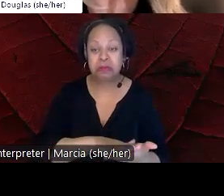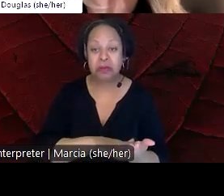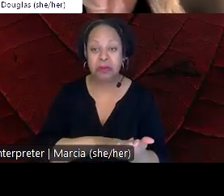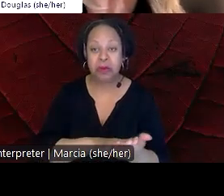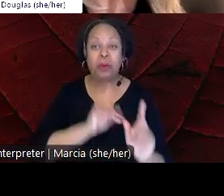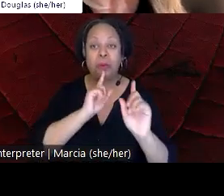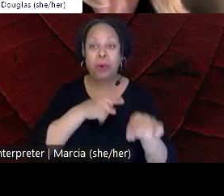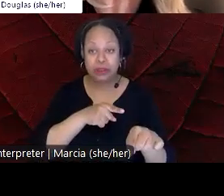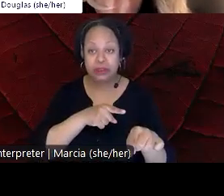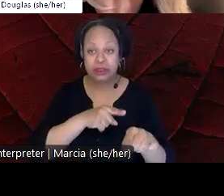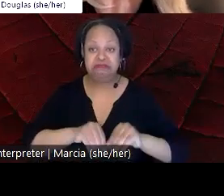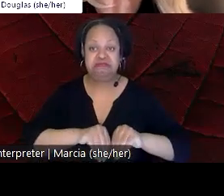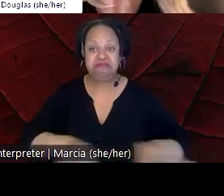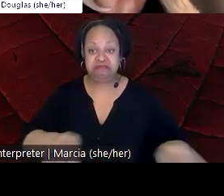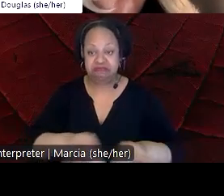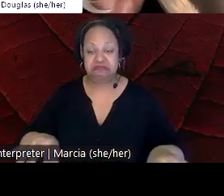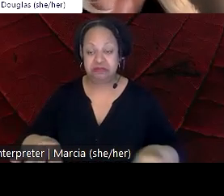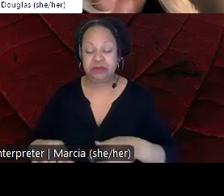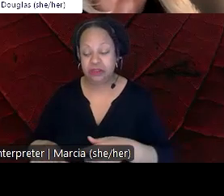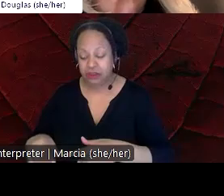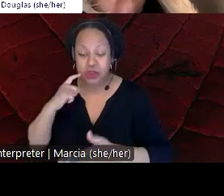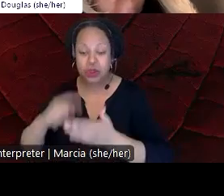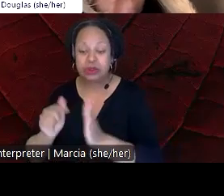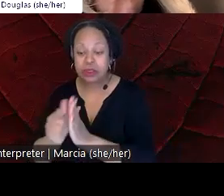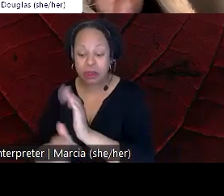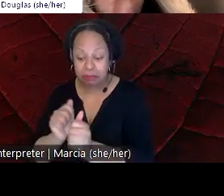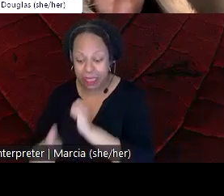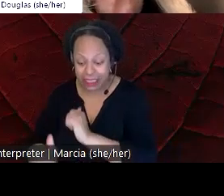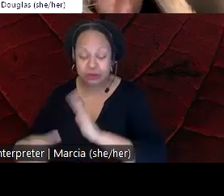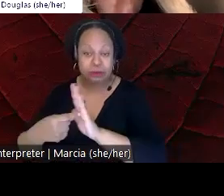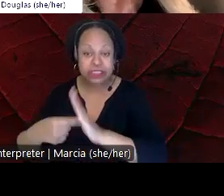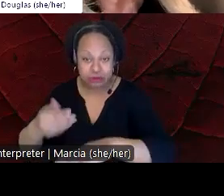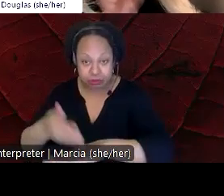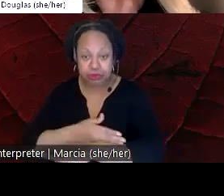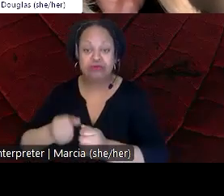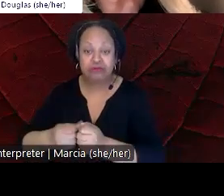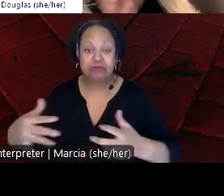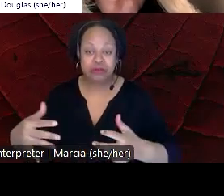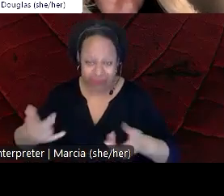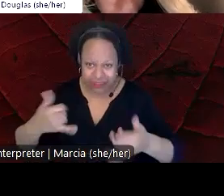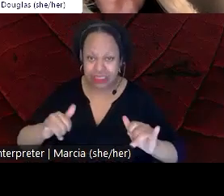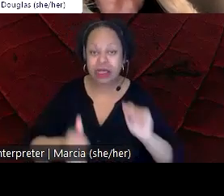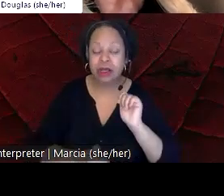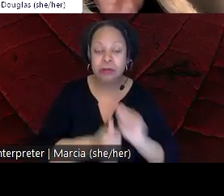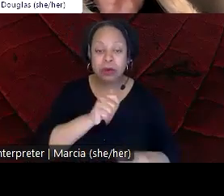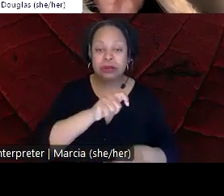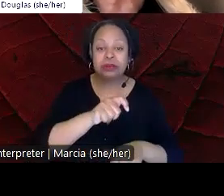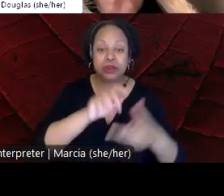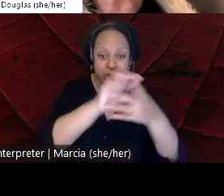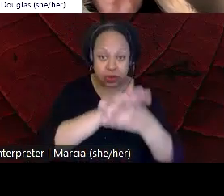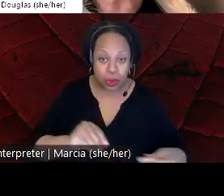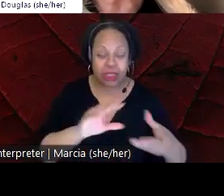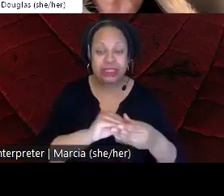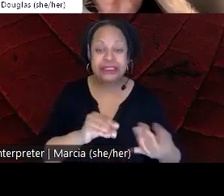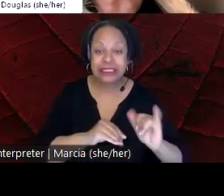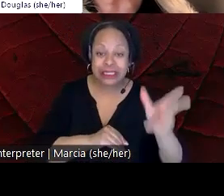personnes racisées. Et malgré les lois sur les droits de la personne et les progrès en matière d'accessibilité,